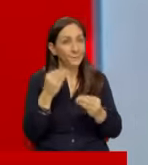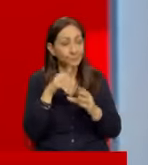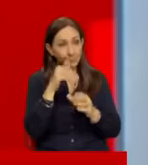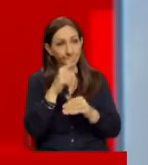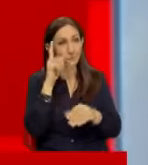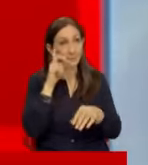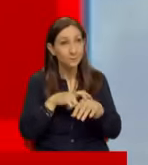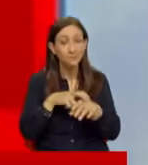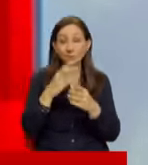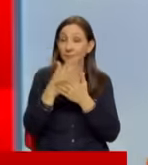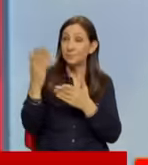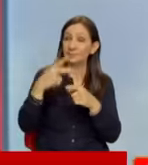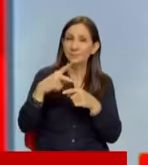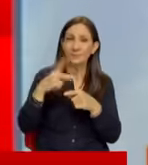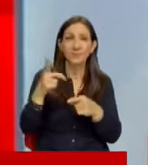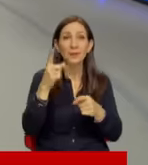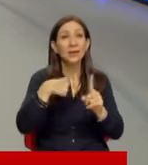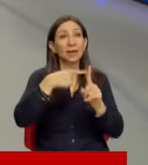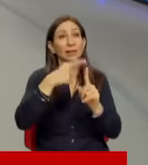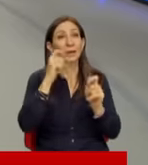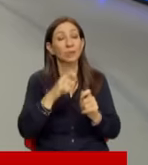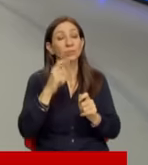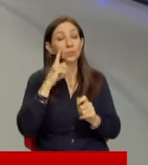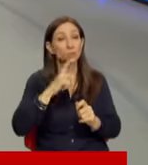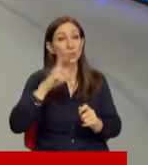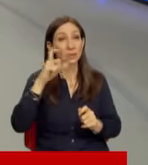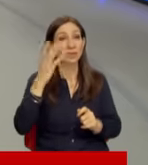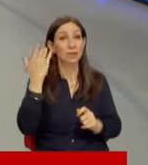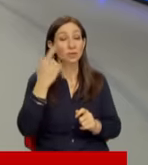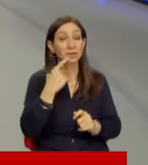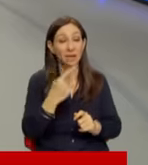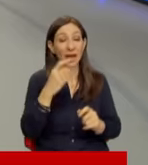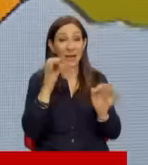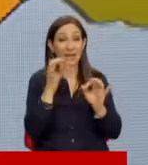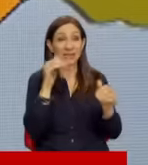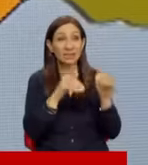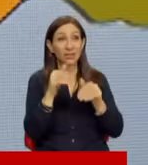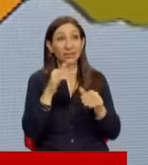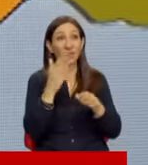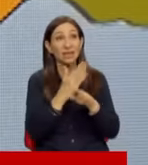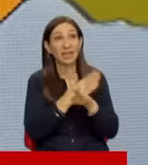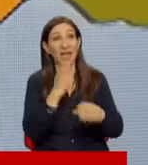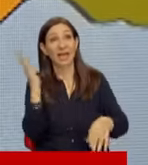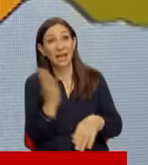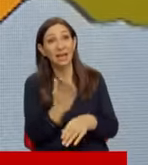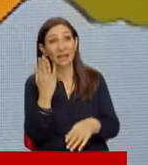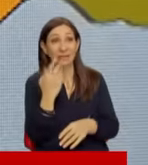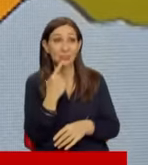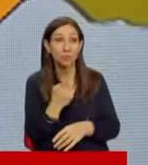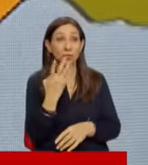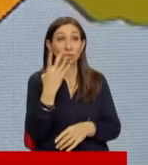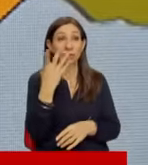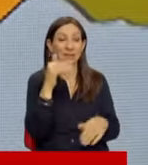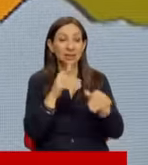Onun hatırlatmasıyla devam edelim Zafer. Bir ekleme yapayım o zaman. Cumhurbaşkanı daha önce demişti ki erken seçim vatana ihanettir demişti. Onu da hatırlatayım. Yani 4